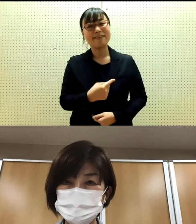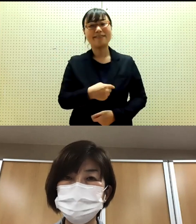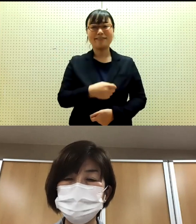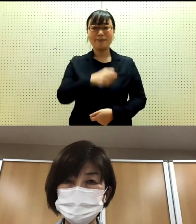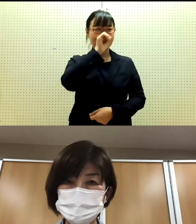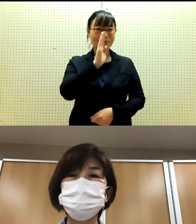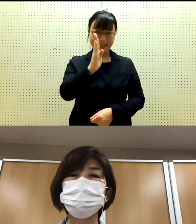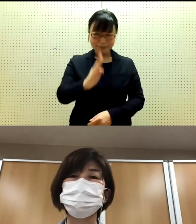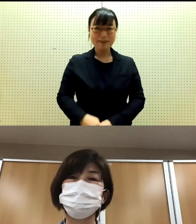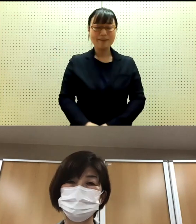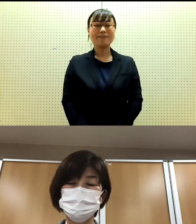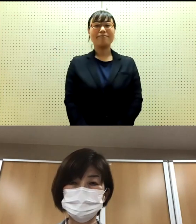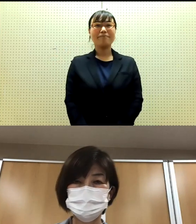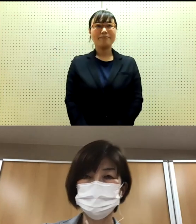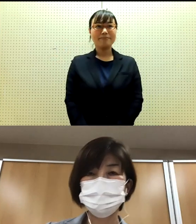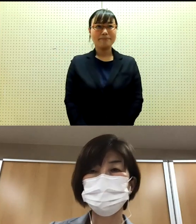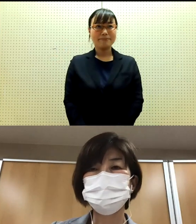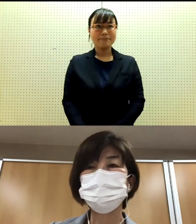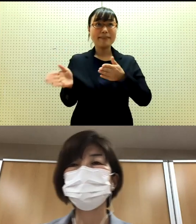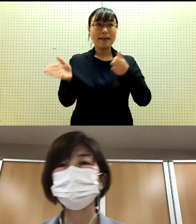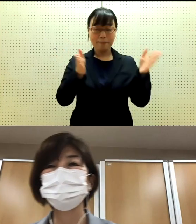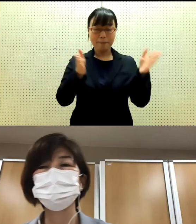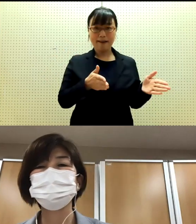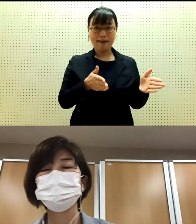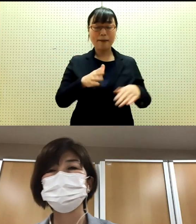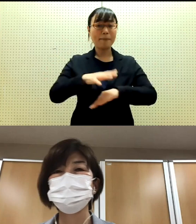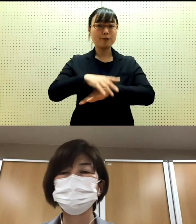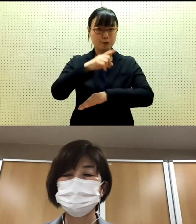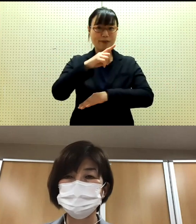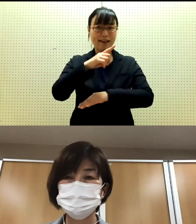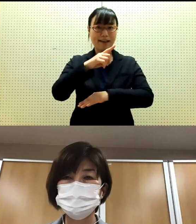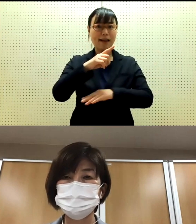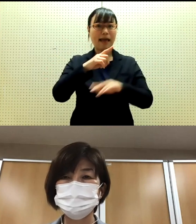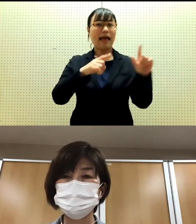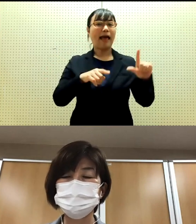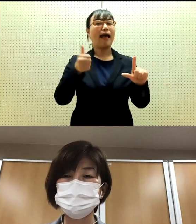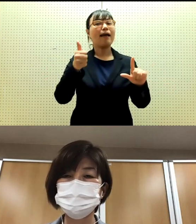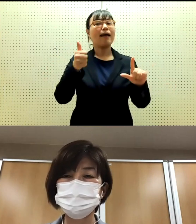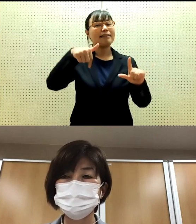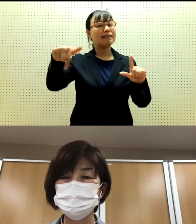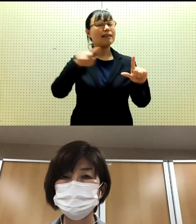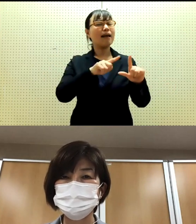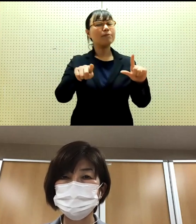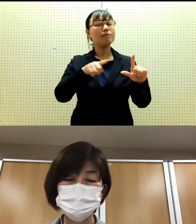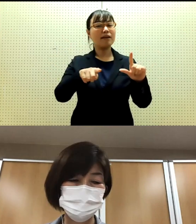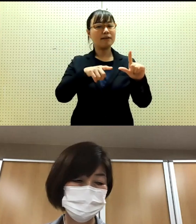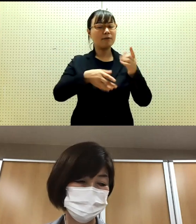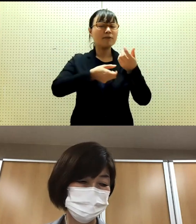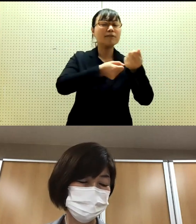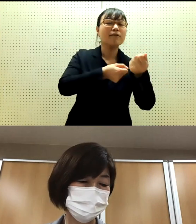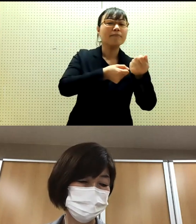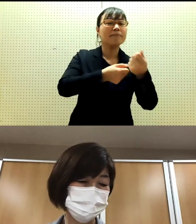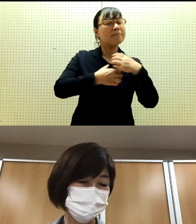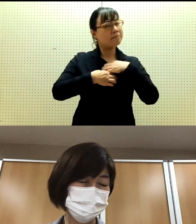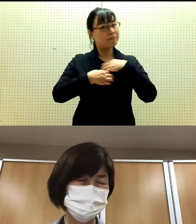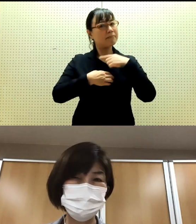。ではまずはタブレット依存などへの懸念をメインテーマに取り上げました前